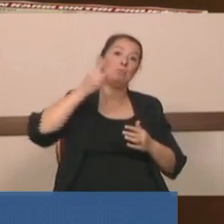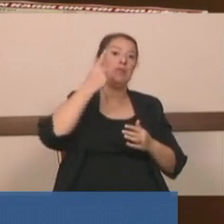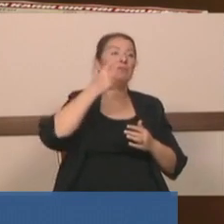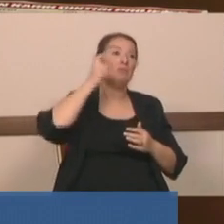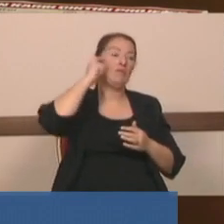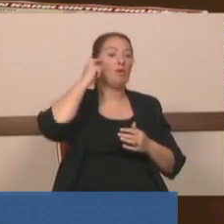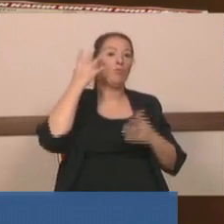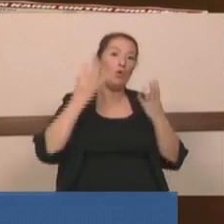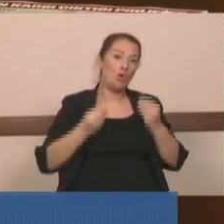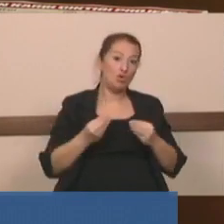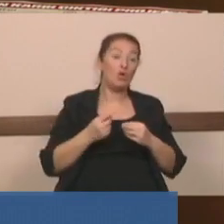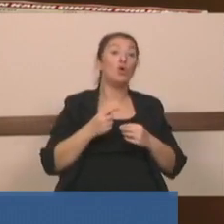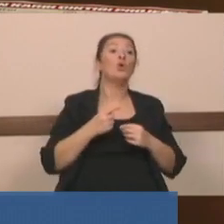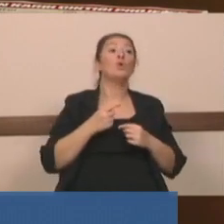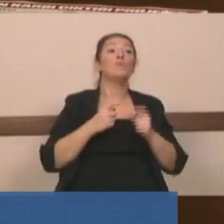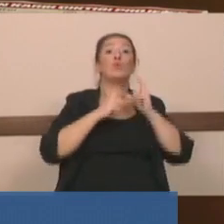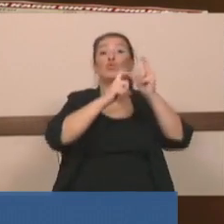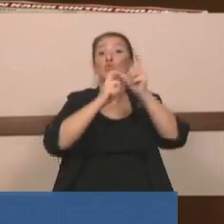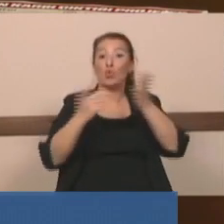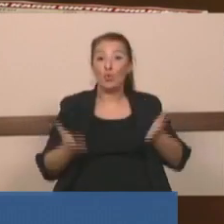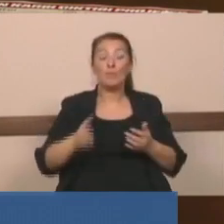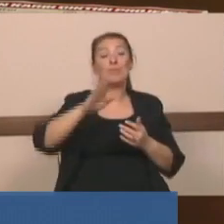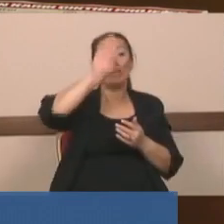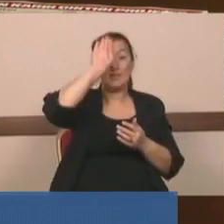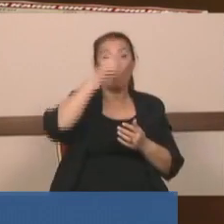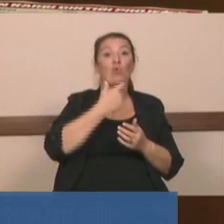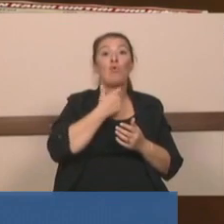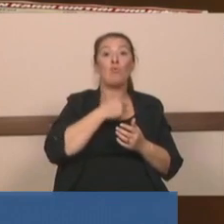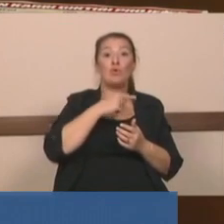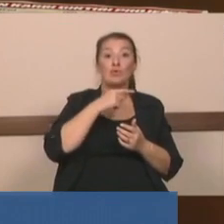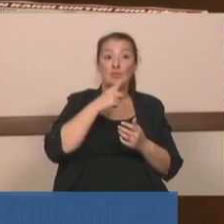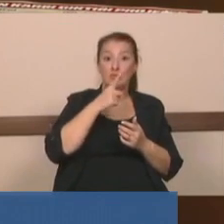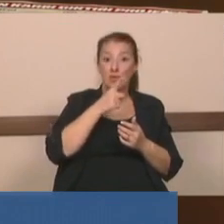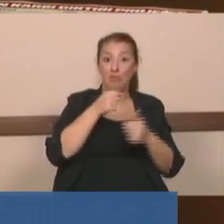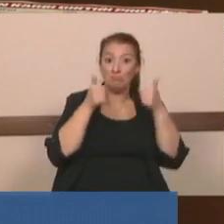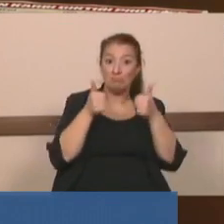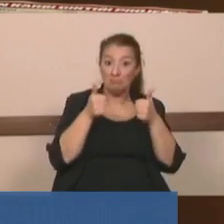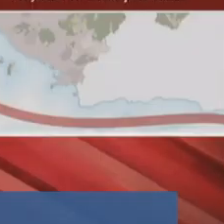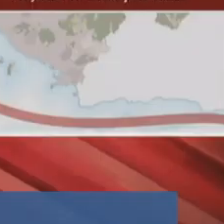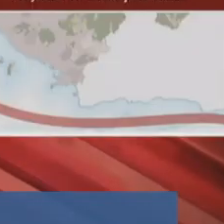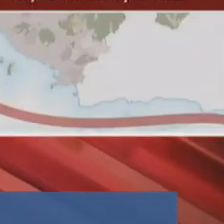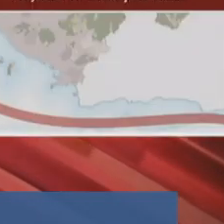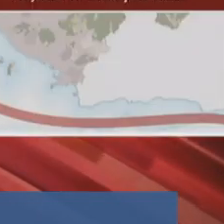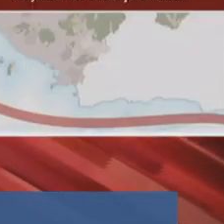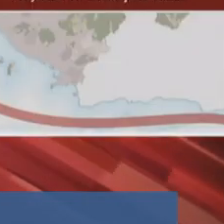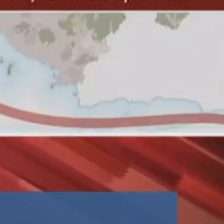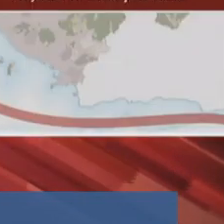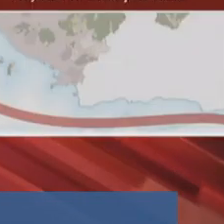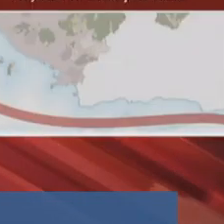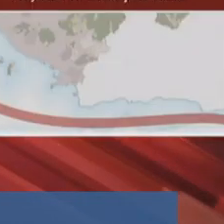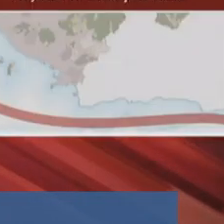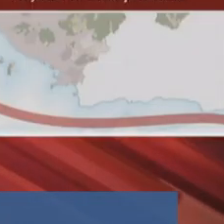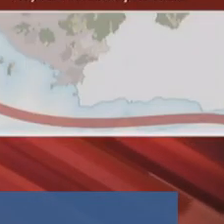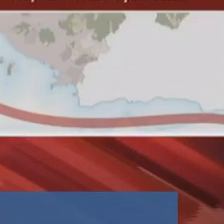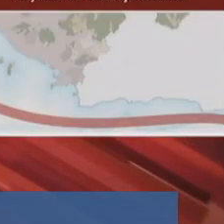Soruyorum size. İstanbul boğazı bunu kaldırabilecek mi? Kaldıramayacak. Bakın şuna girmiyorum.